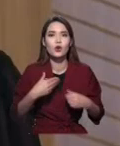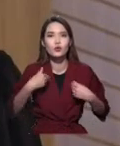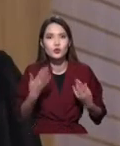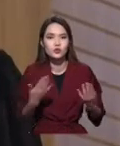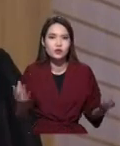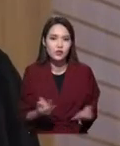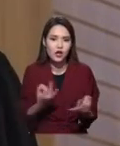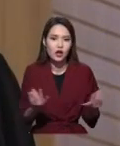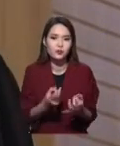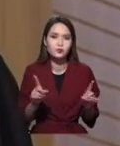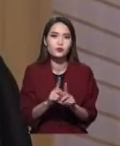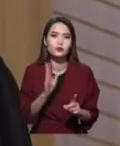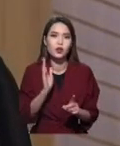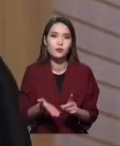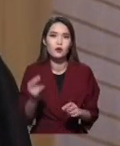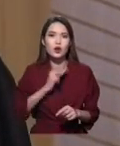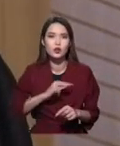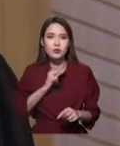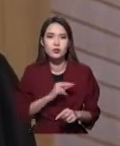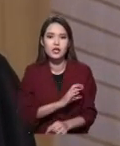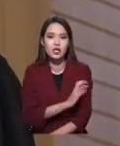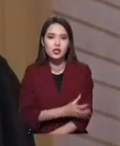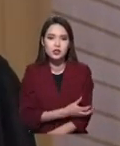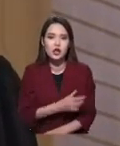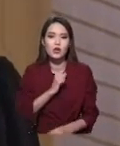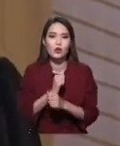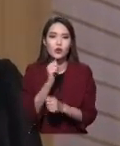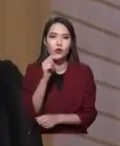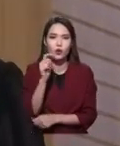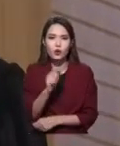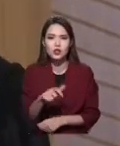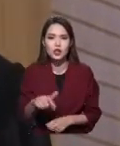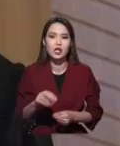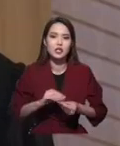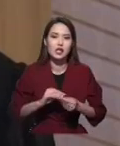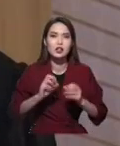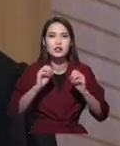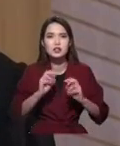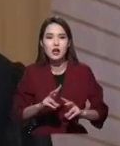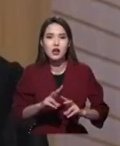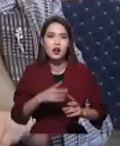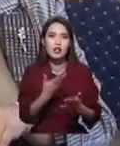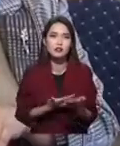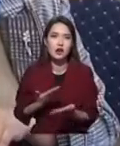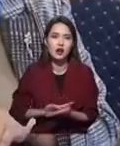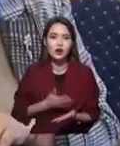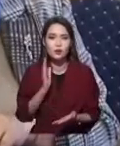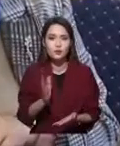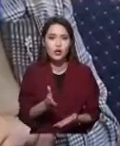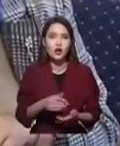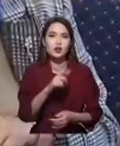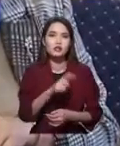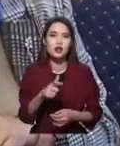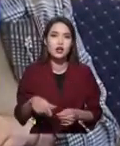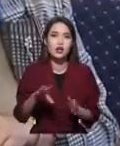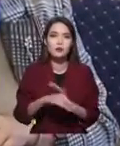болады. Сөйтіп осы жұмысымыздың соңында биылғы жұмысымызды қорытындылап алдағы уақытта нақтылайтын мәселелерді анықтайтын боламыз. Талшын Үкібасова